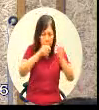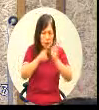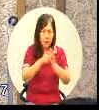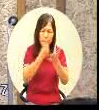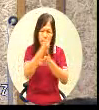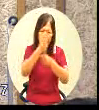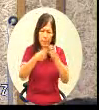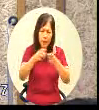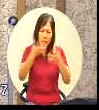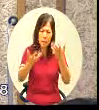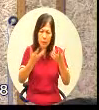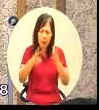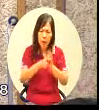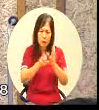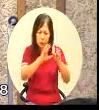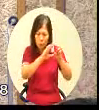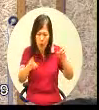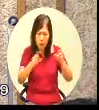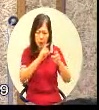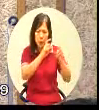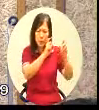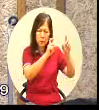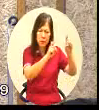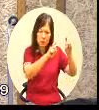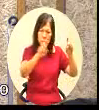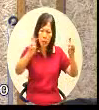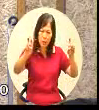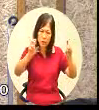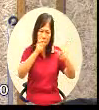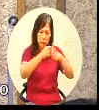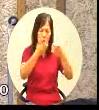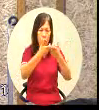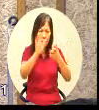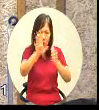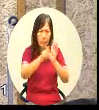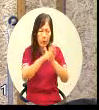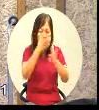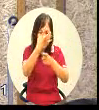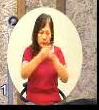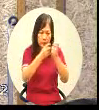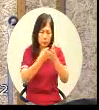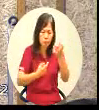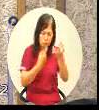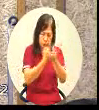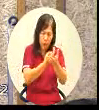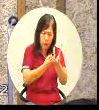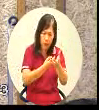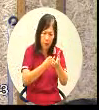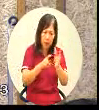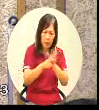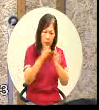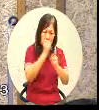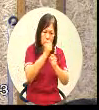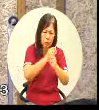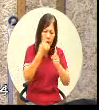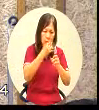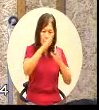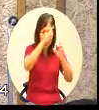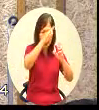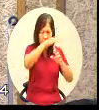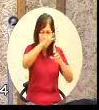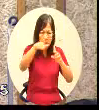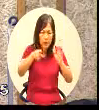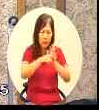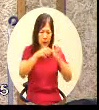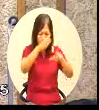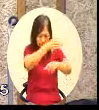概滑动的长度大概10公分到20公分，那最近这几年我们投入这些水保经费主要是做三边沟的一些节水